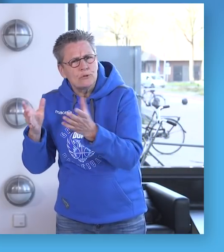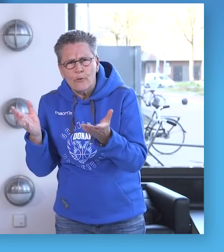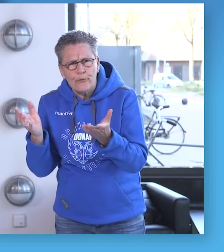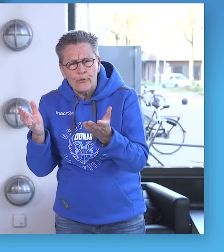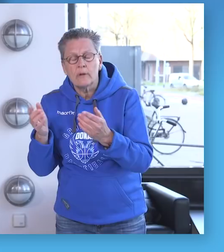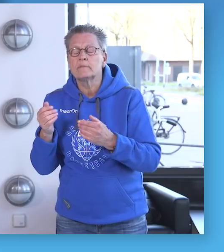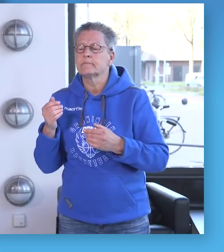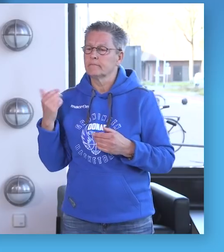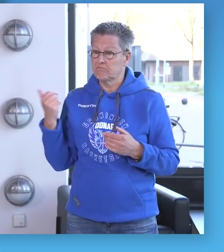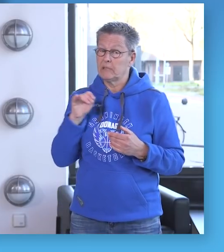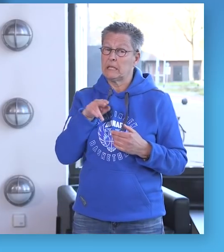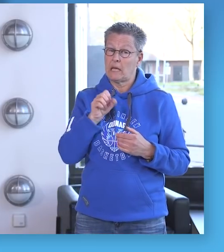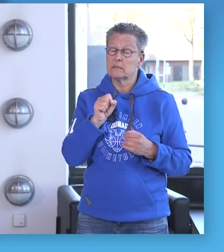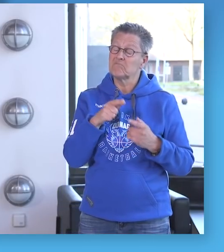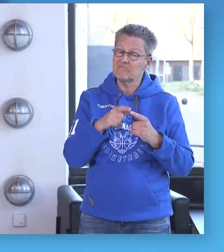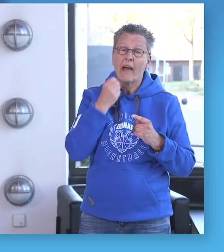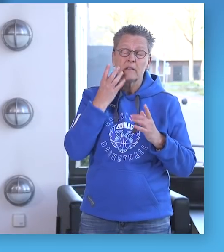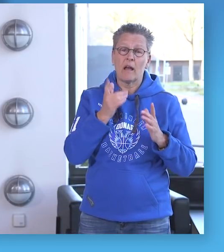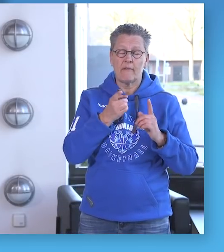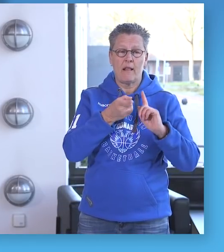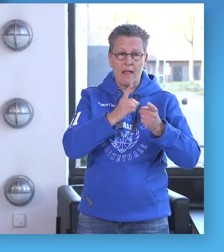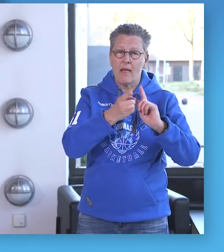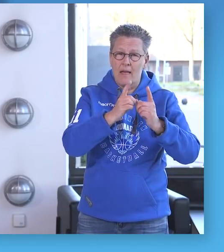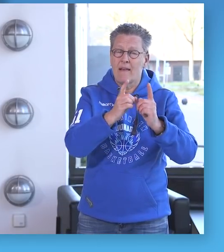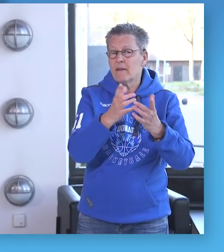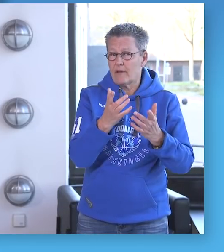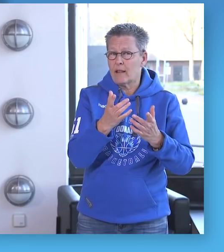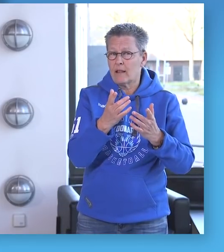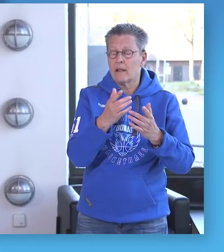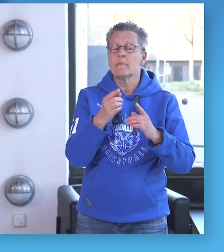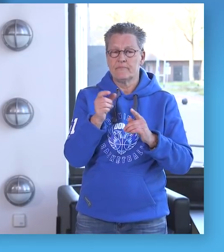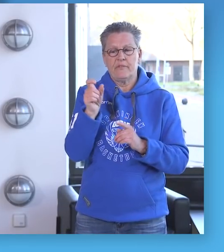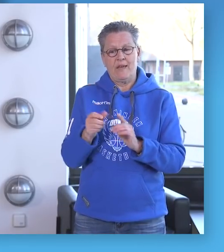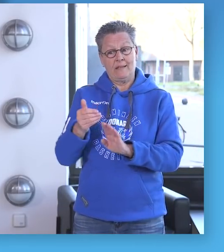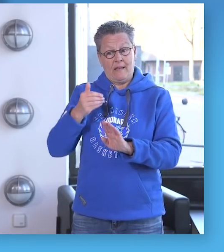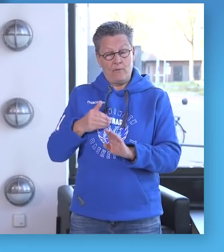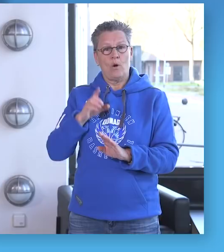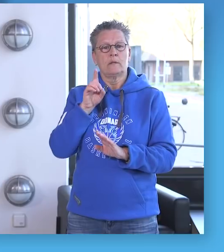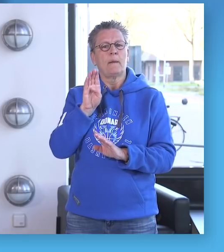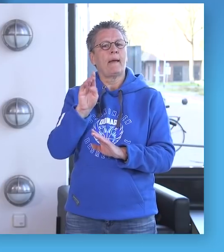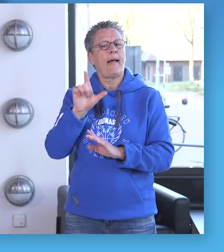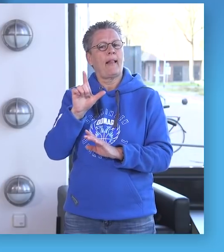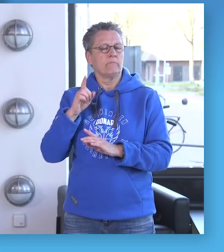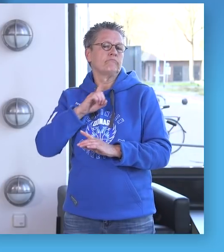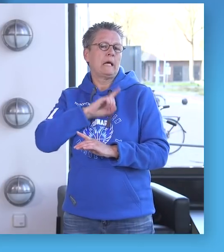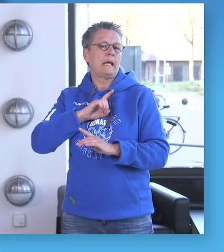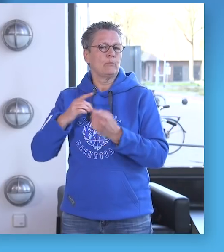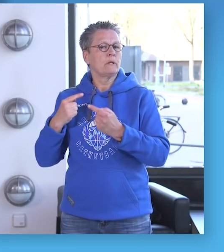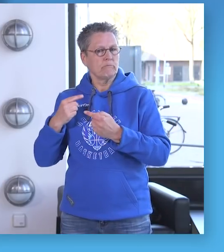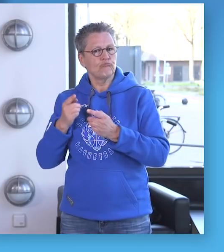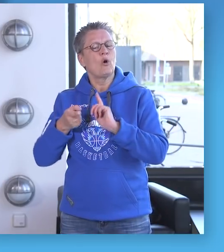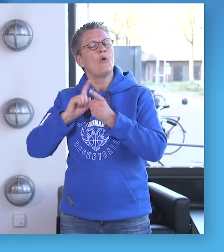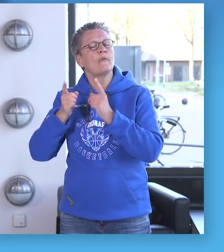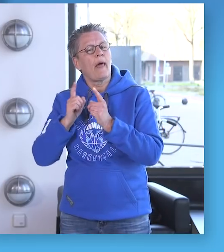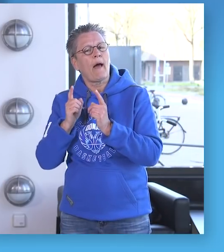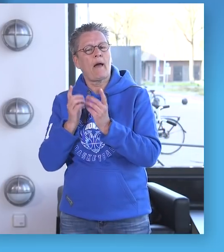hebben eigenlijk wel dagelijks geschakeld. De week daarvoor hadden we in het DBL een reguliere overleg in Almere als alle clubs